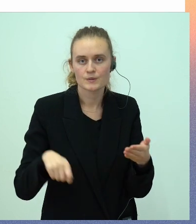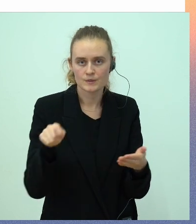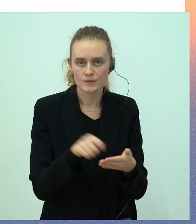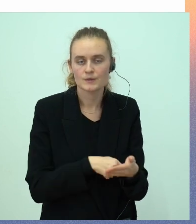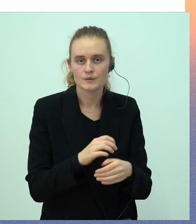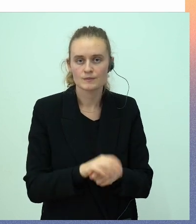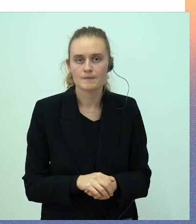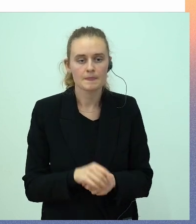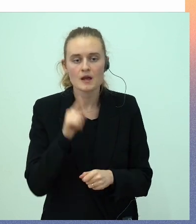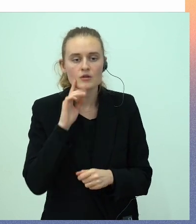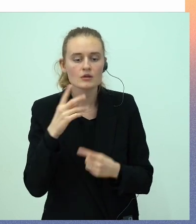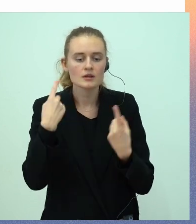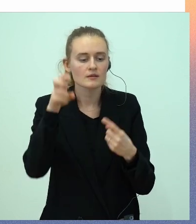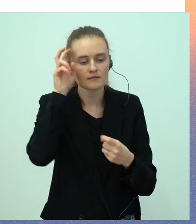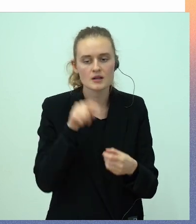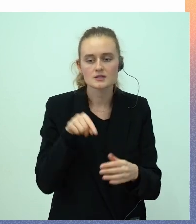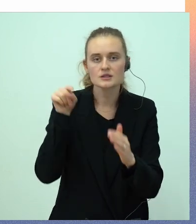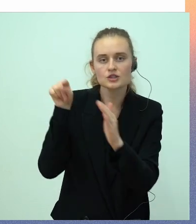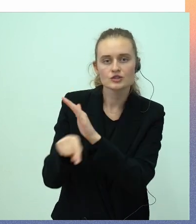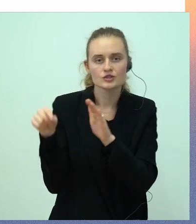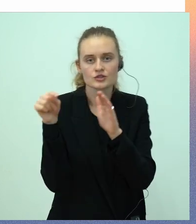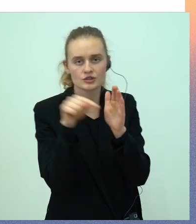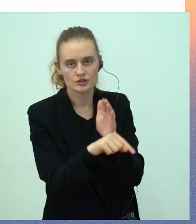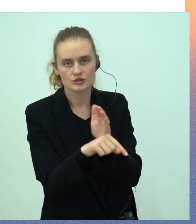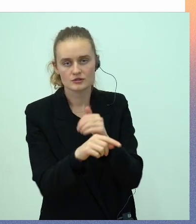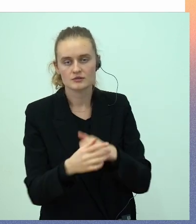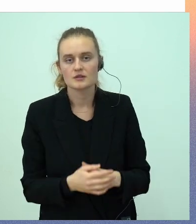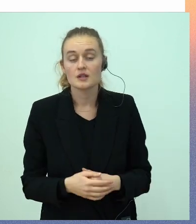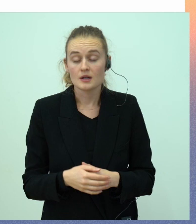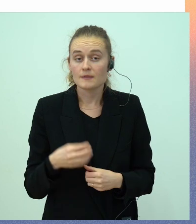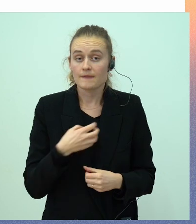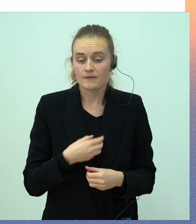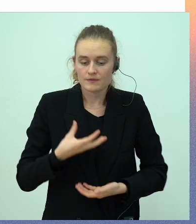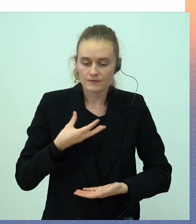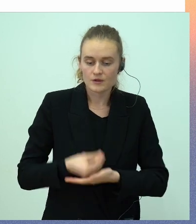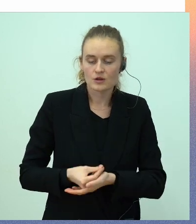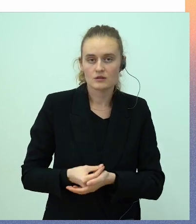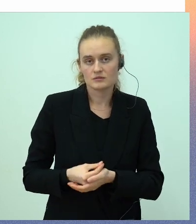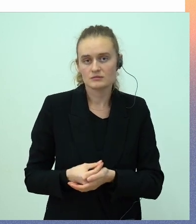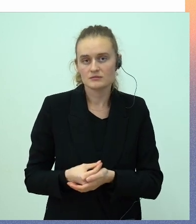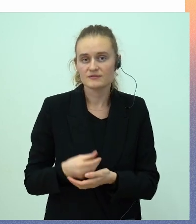mus. Tačiau mums reikalinga valstybė, mes turime turėti savo kariuomenę.